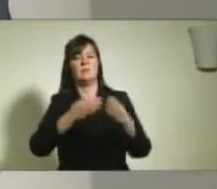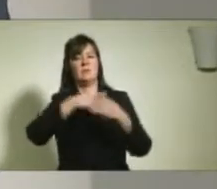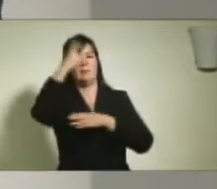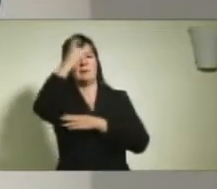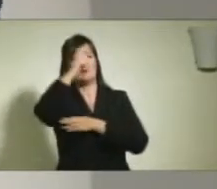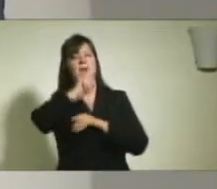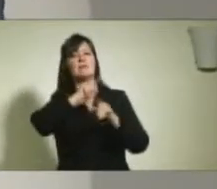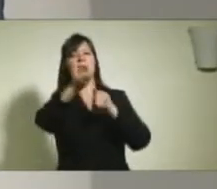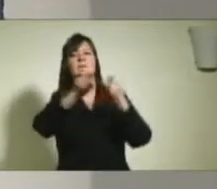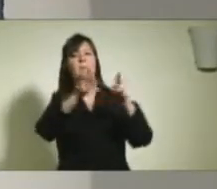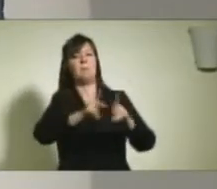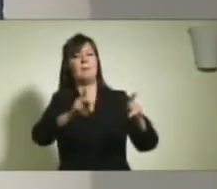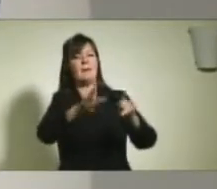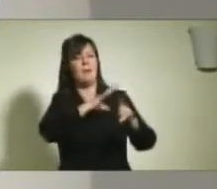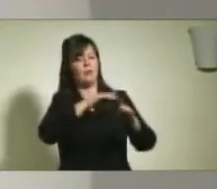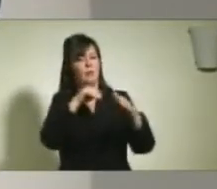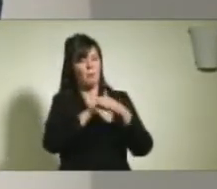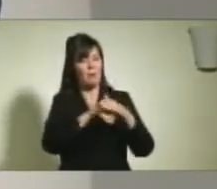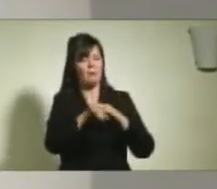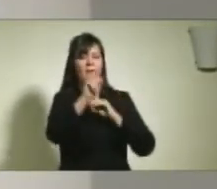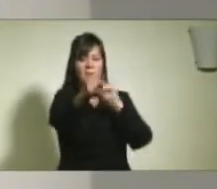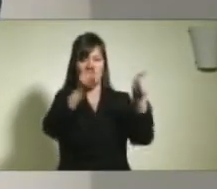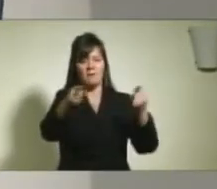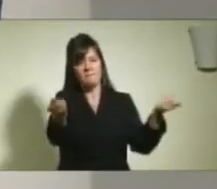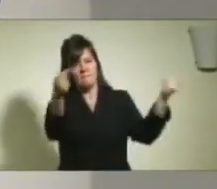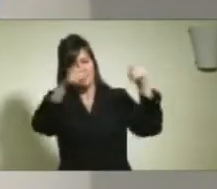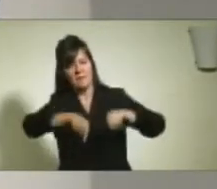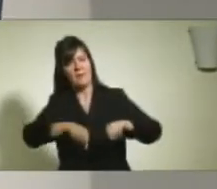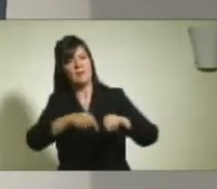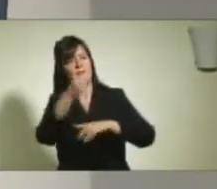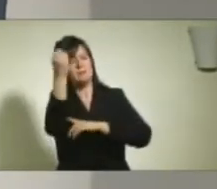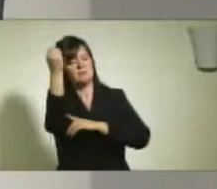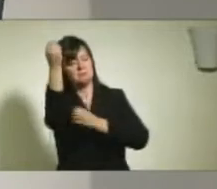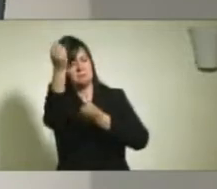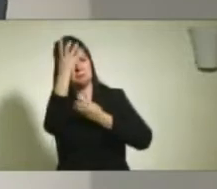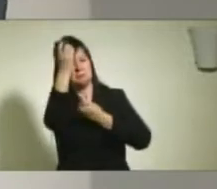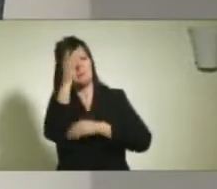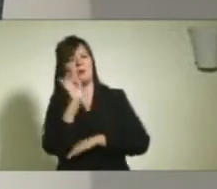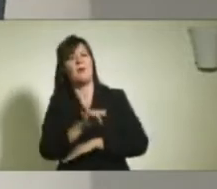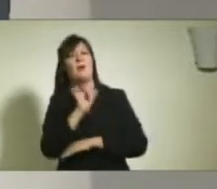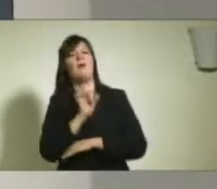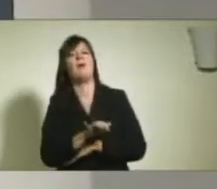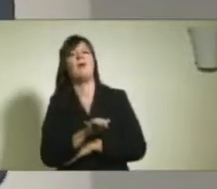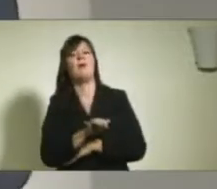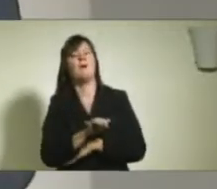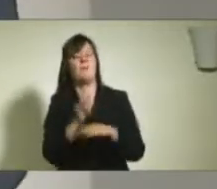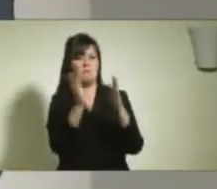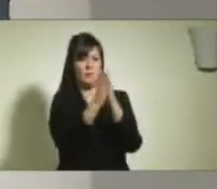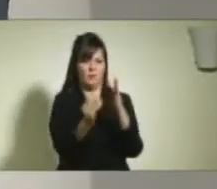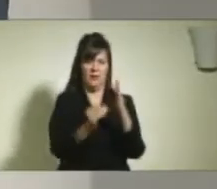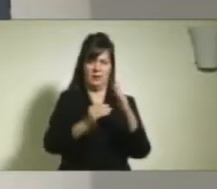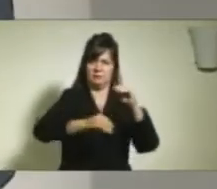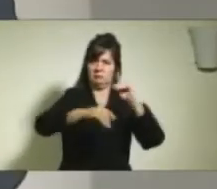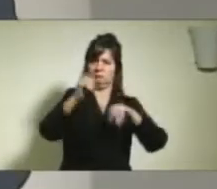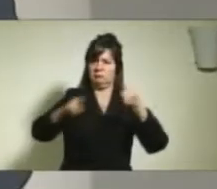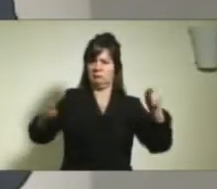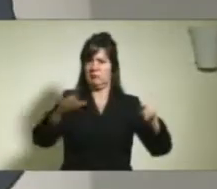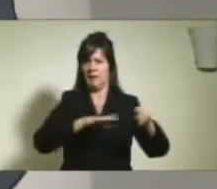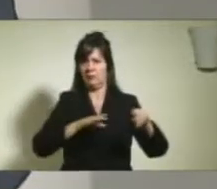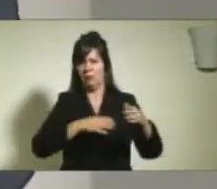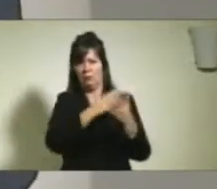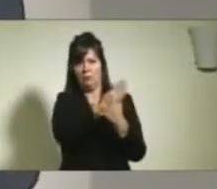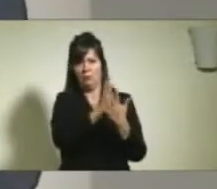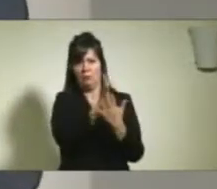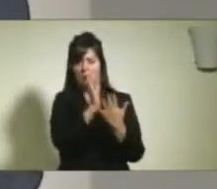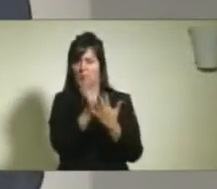des pays qui ont des banques. Ce qu'on a vu, c'est qu'il y a différents modèles. On a vu qu'il y a différents modèles et